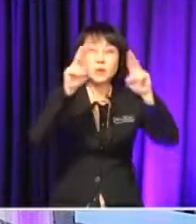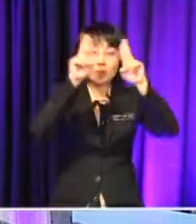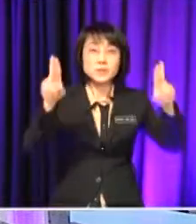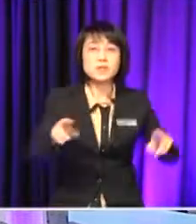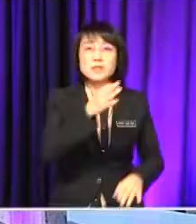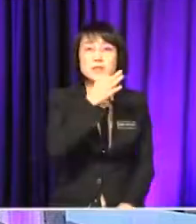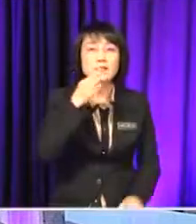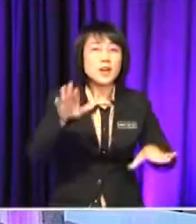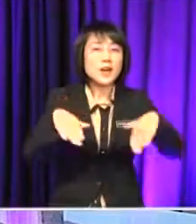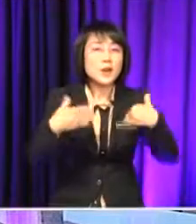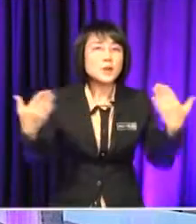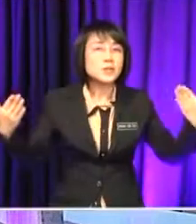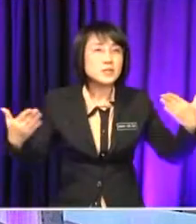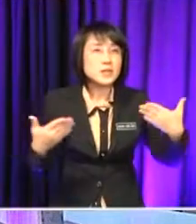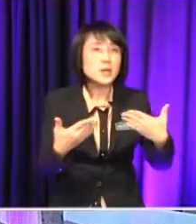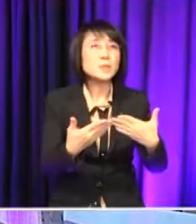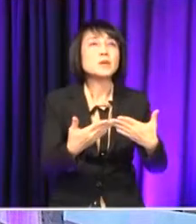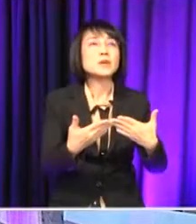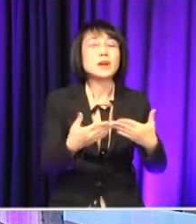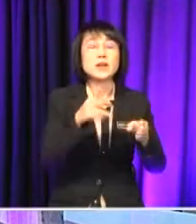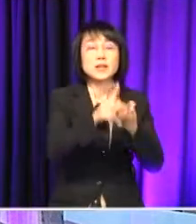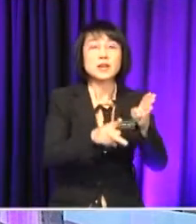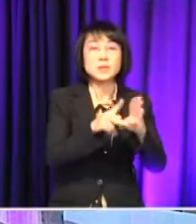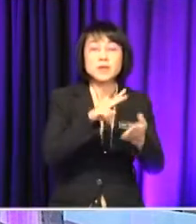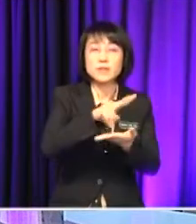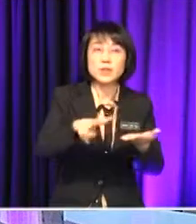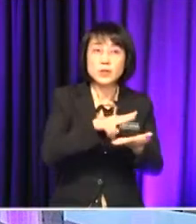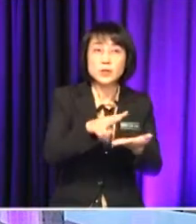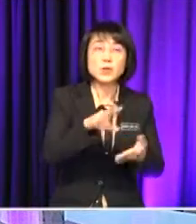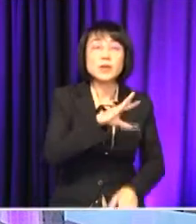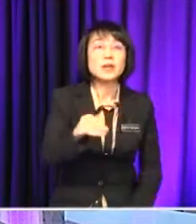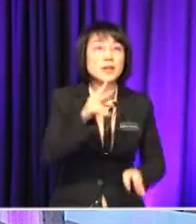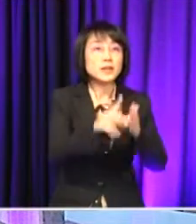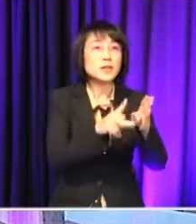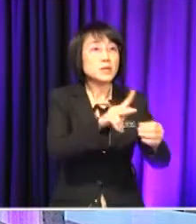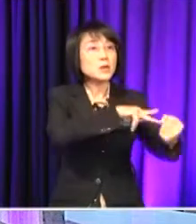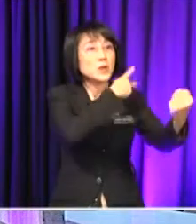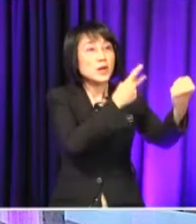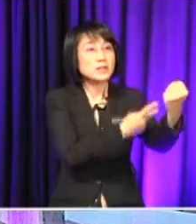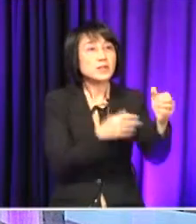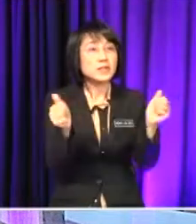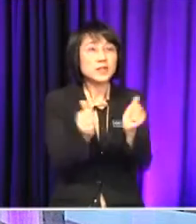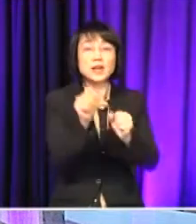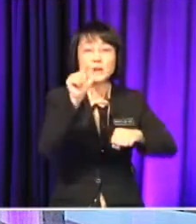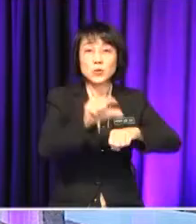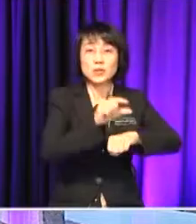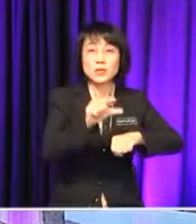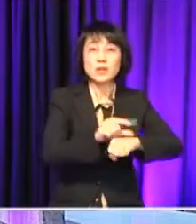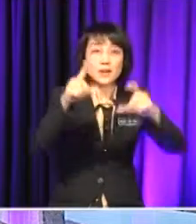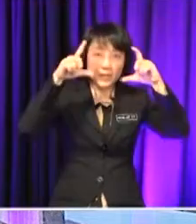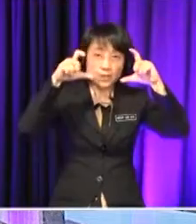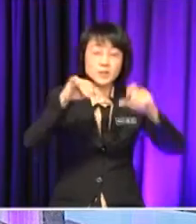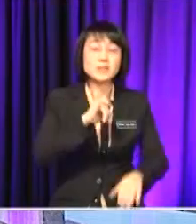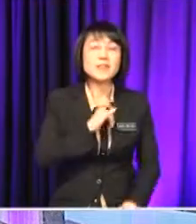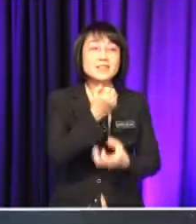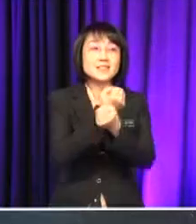untuk menyambungkan kabel video dan juga kabel kuasa dengan menggunakan kamera yang saya sediakan